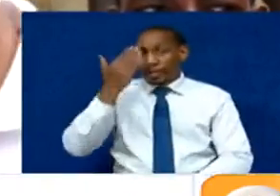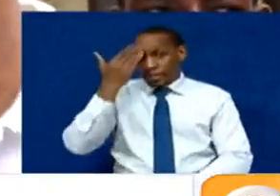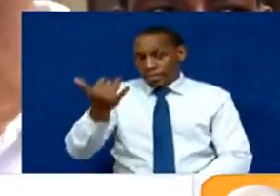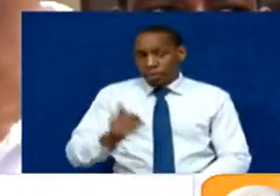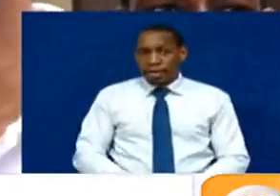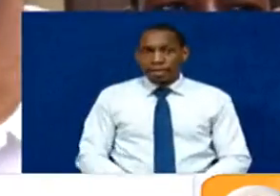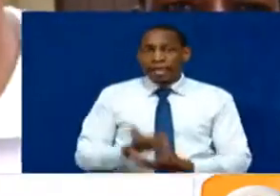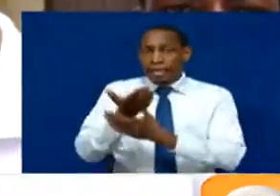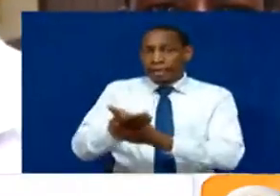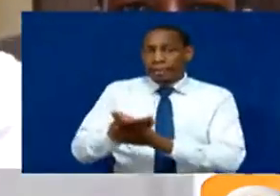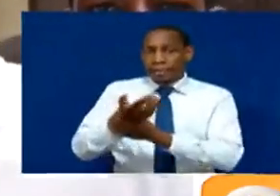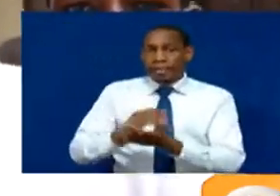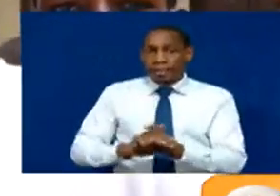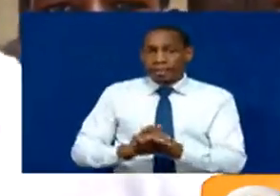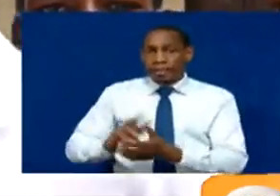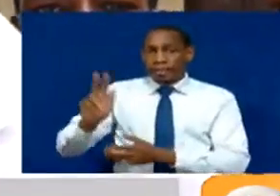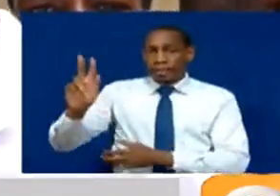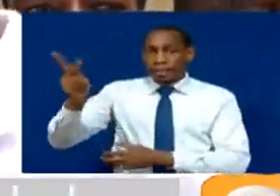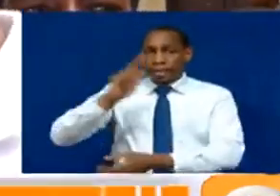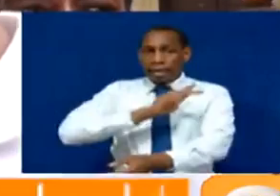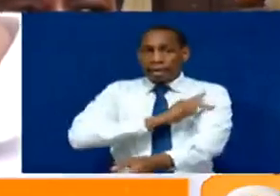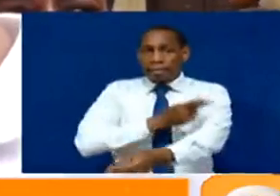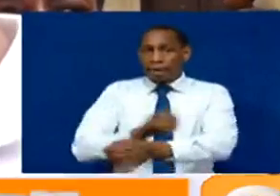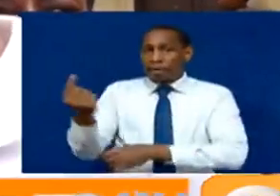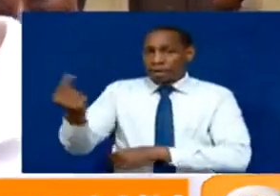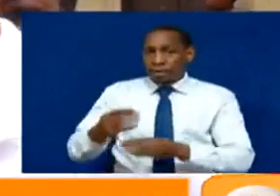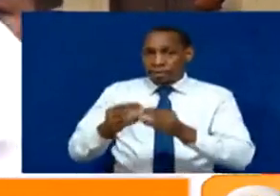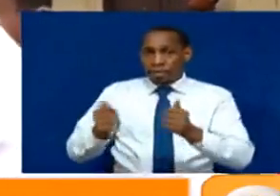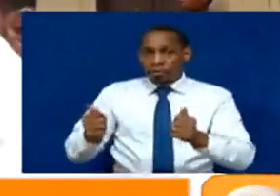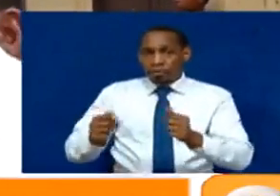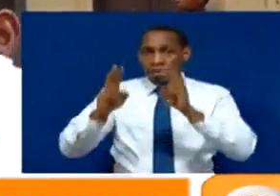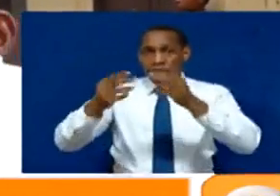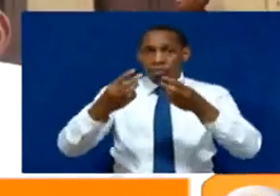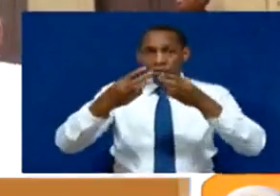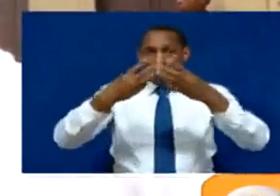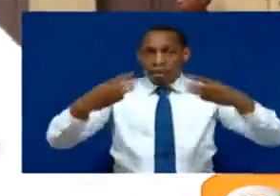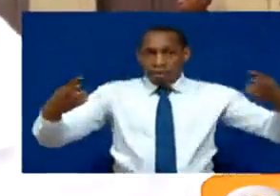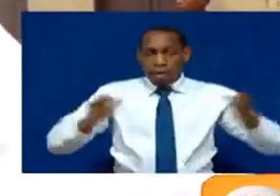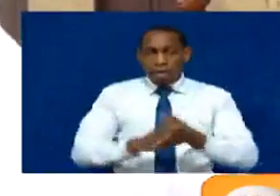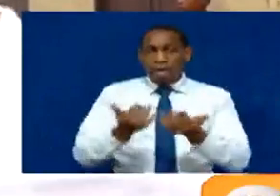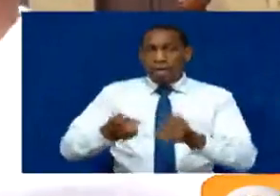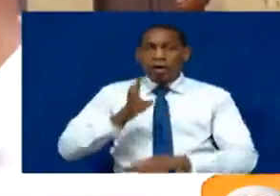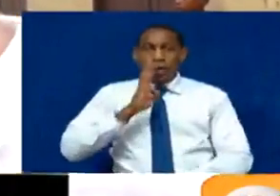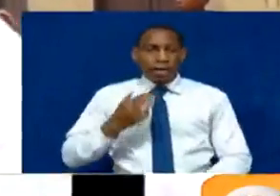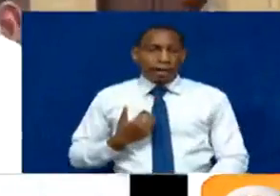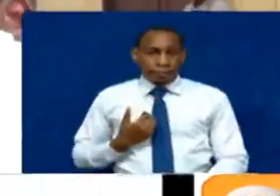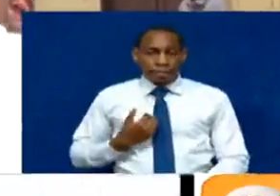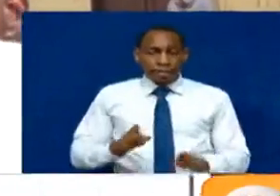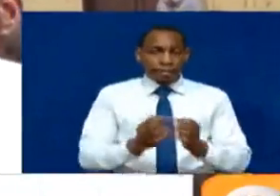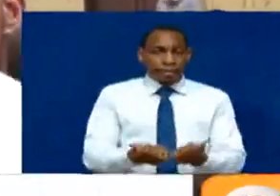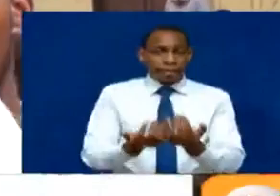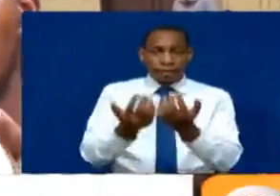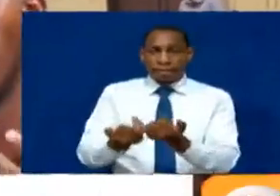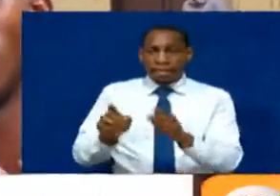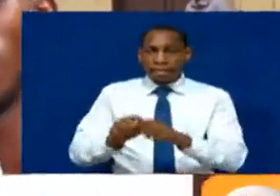kwanza tunaomba watu wa Kenya Power waje wa sort out issues za lines, kwa sababu saizi kuna maji na kuna moto